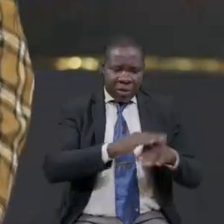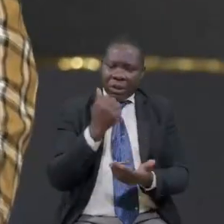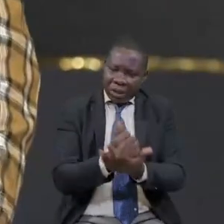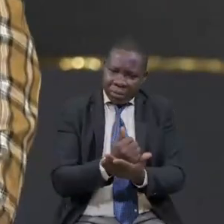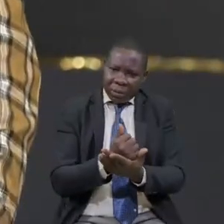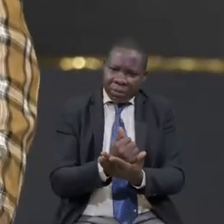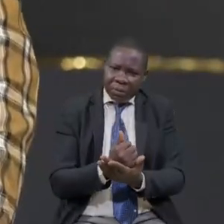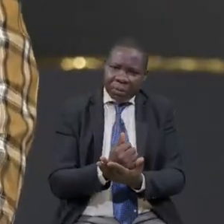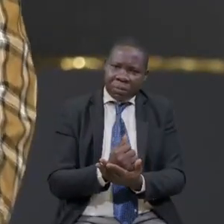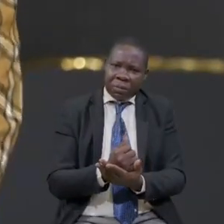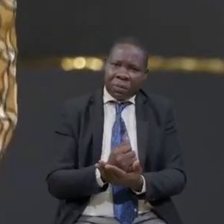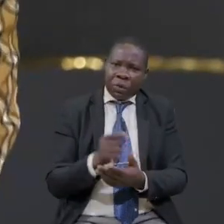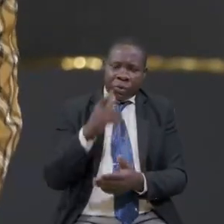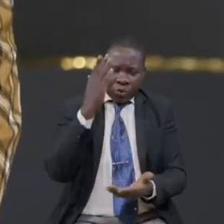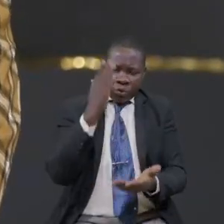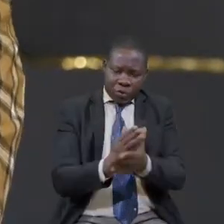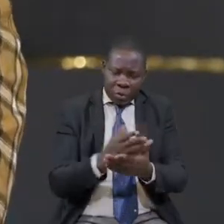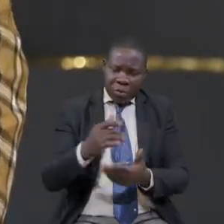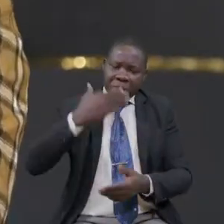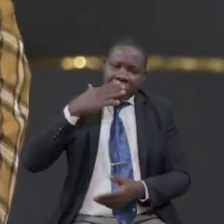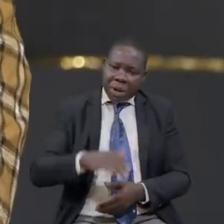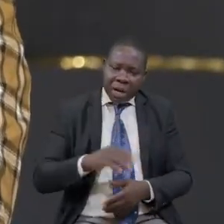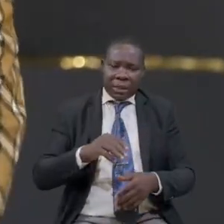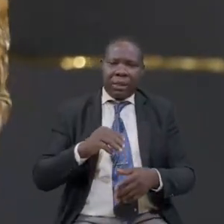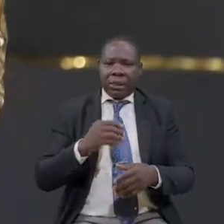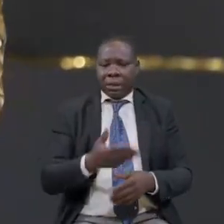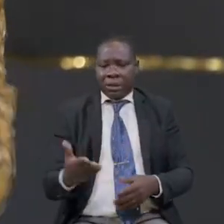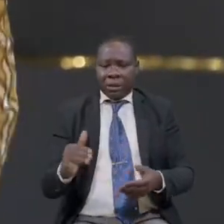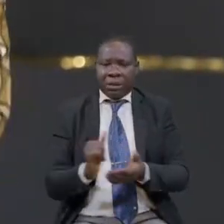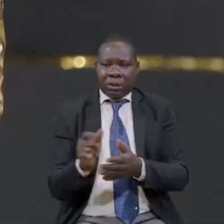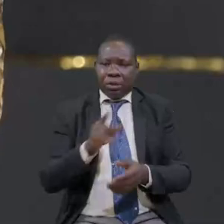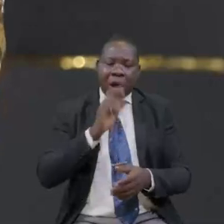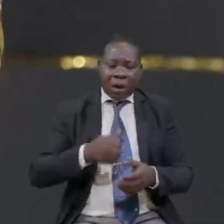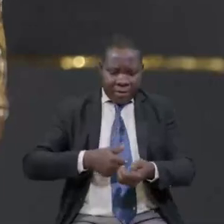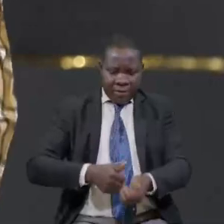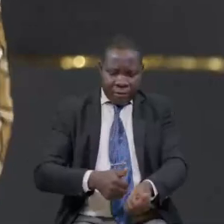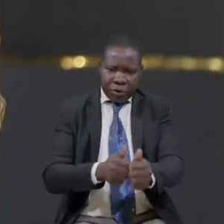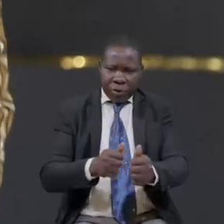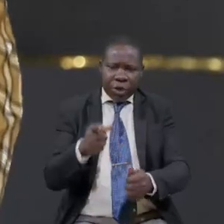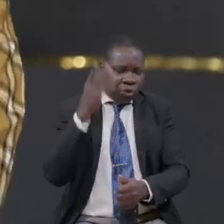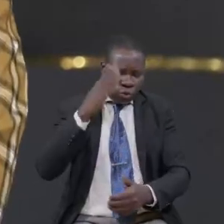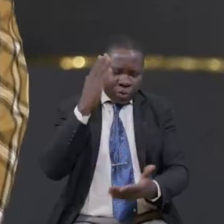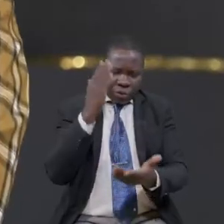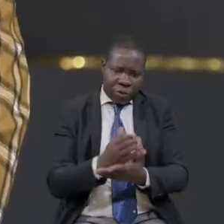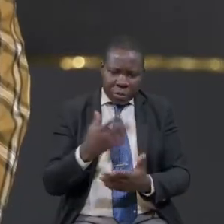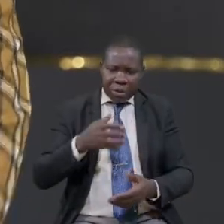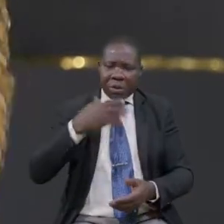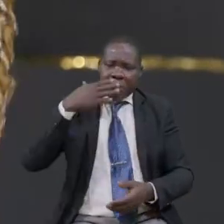Vous cessez d'être un mauvais messager, vous cessez